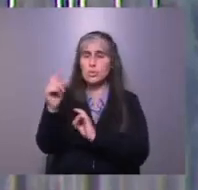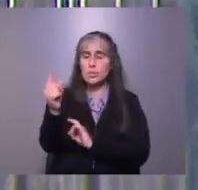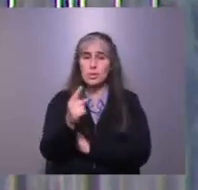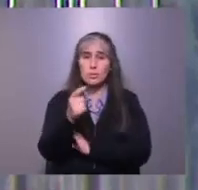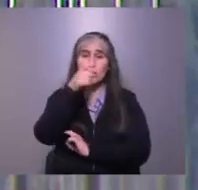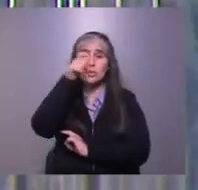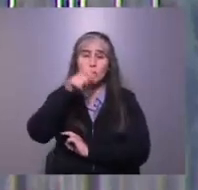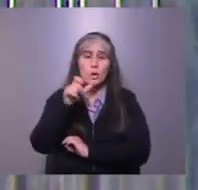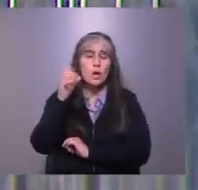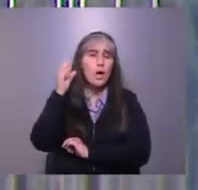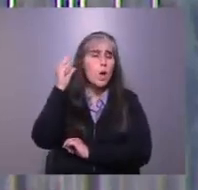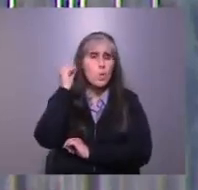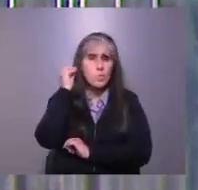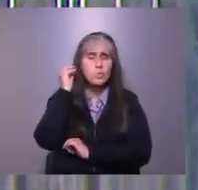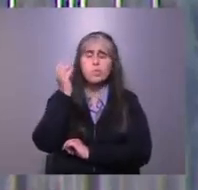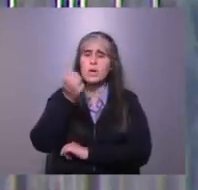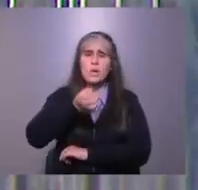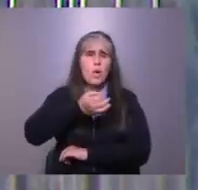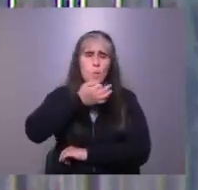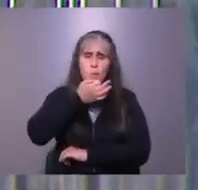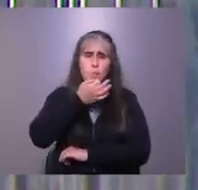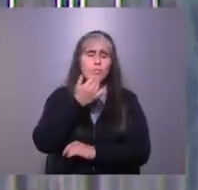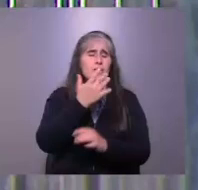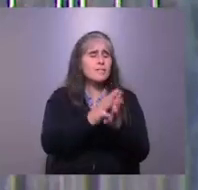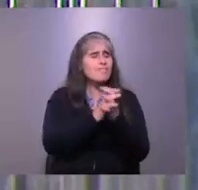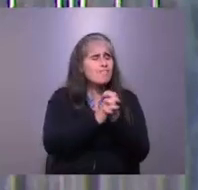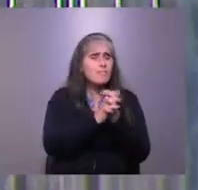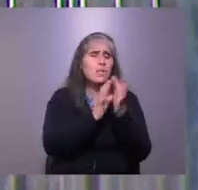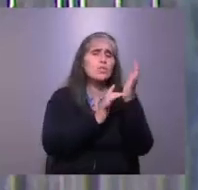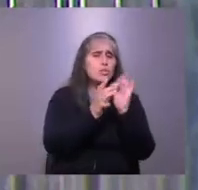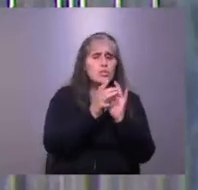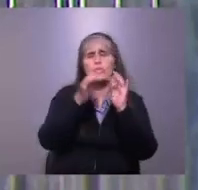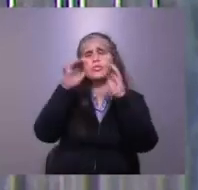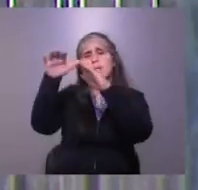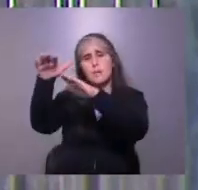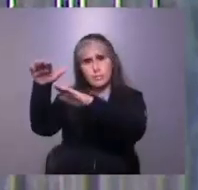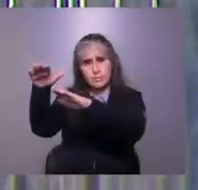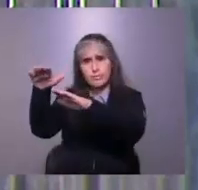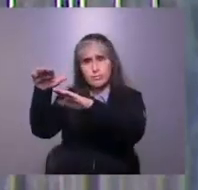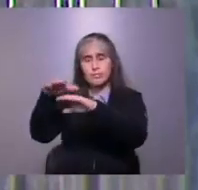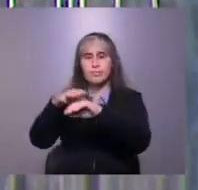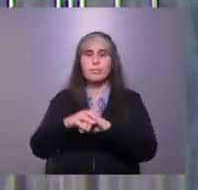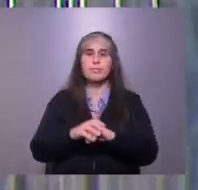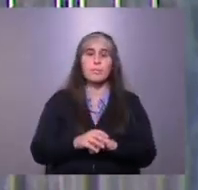Przyprowadzili mu głuchoniemego i prosili go, żeby położył na niego rękę.